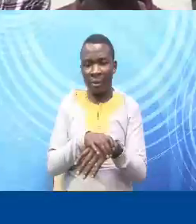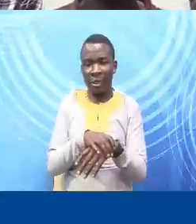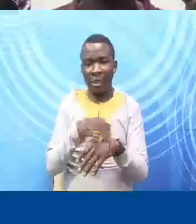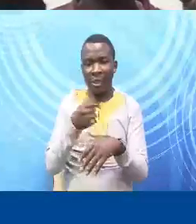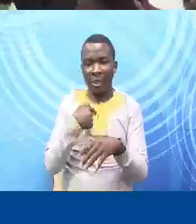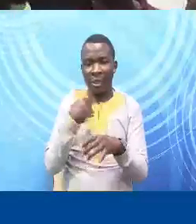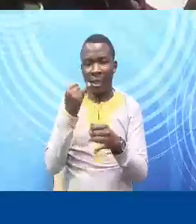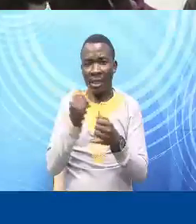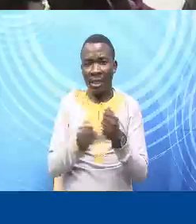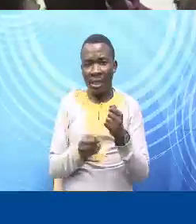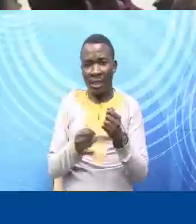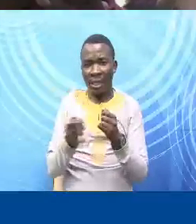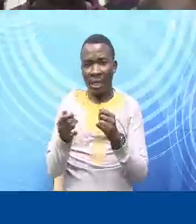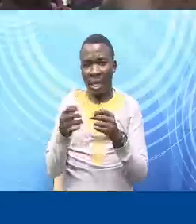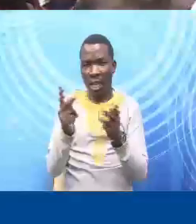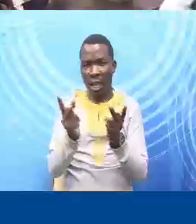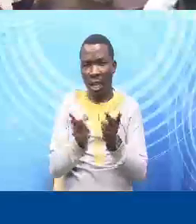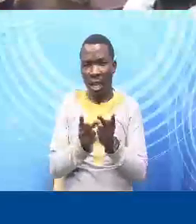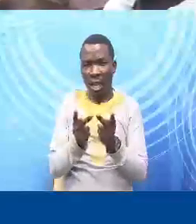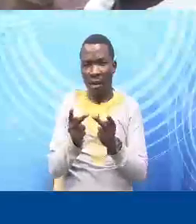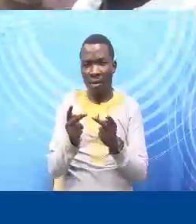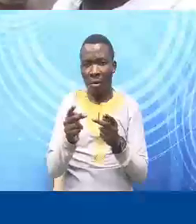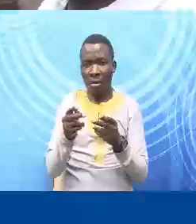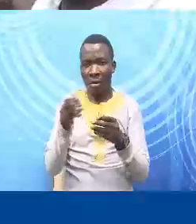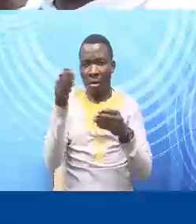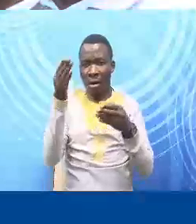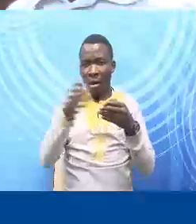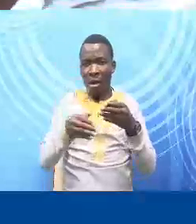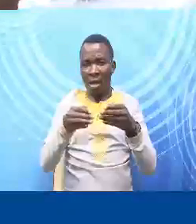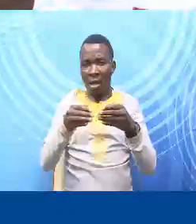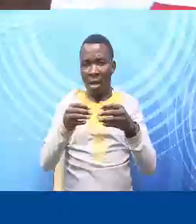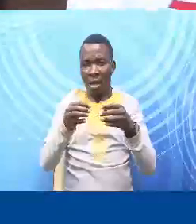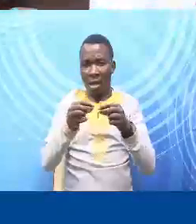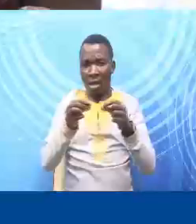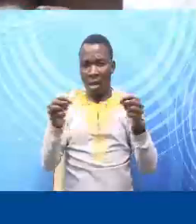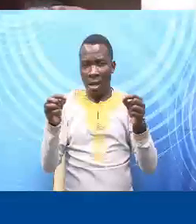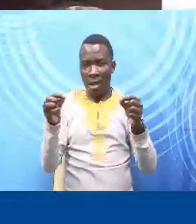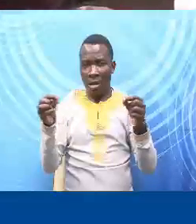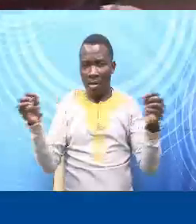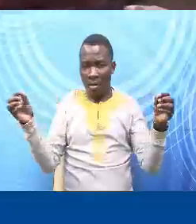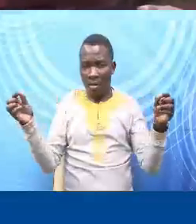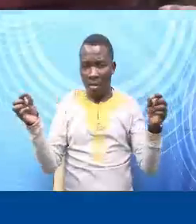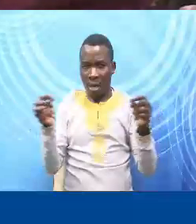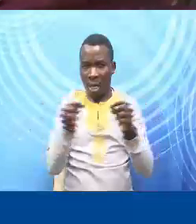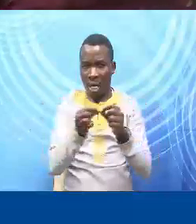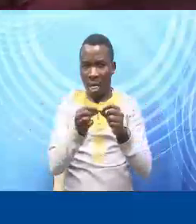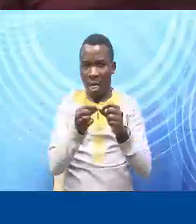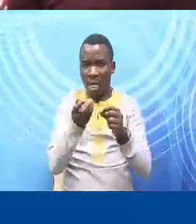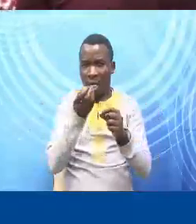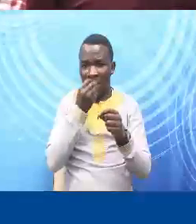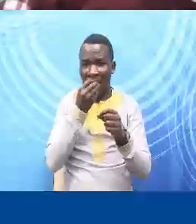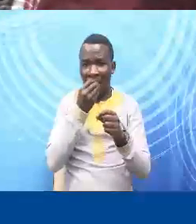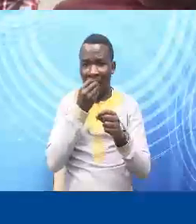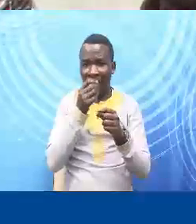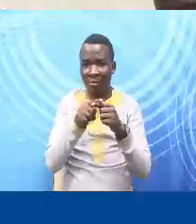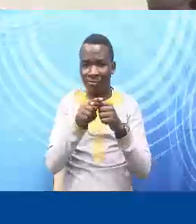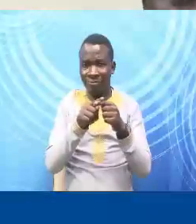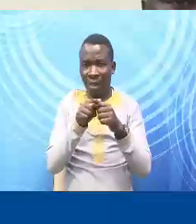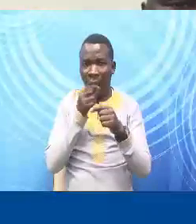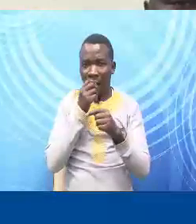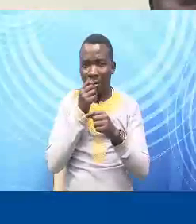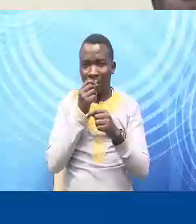nindangiza aha hantu hacitse ngiye kuhateranya nkoresheje nimara kurya uru rwembe nkarumira hahite haterana ndimo ndacanga